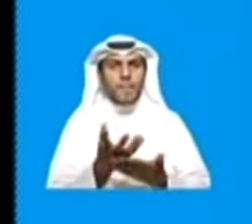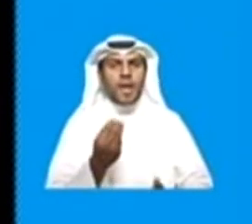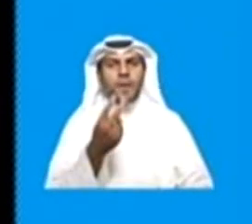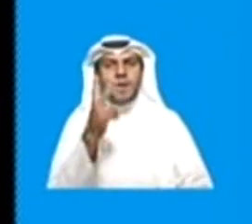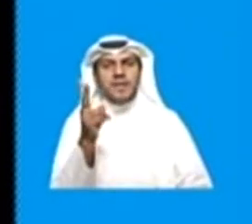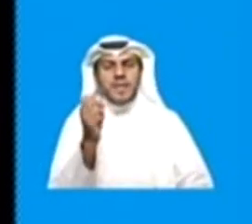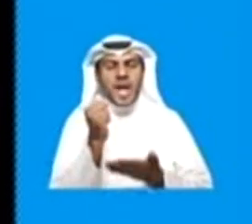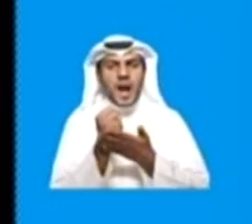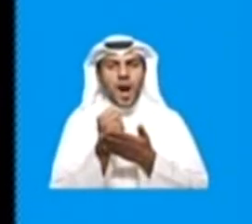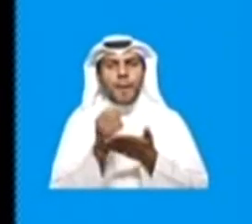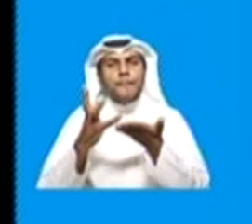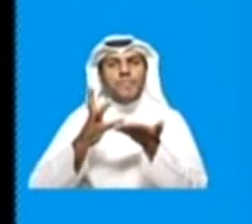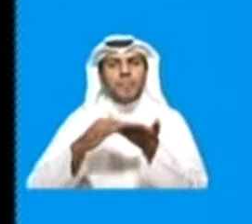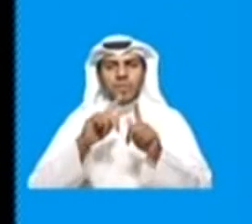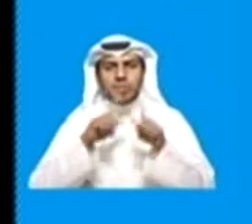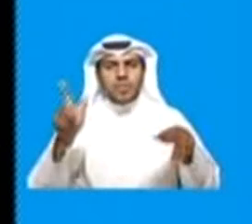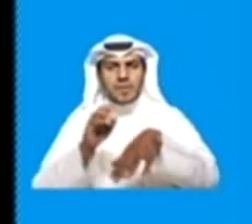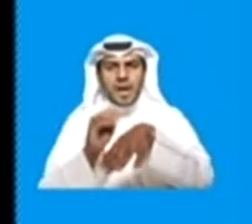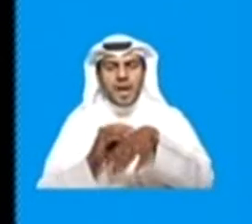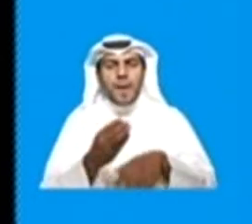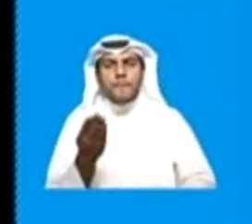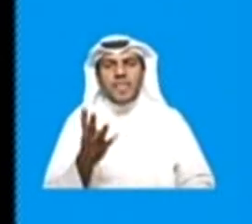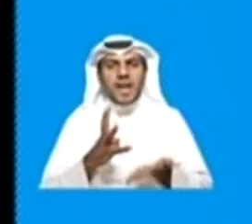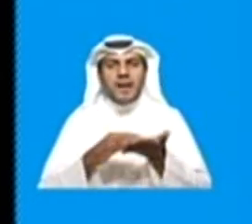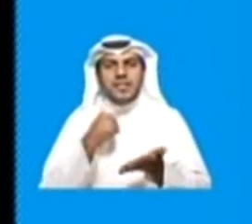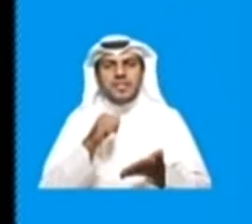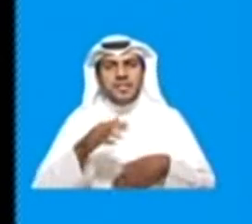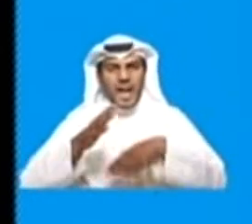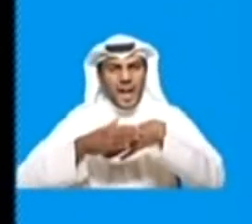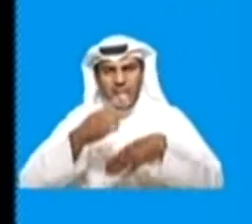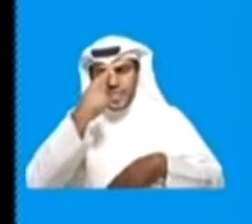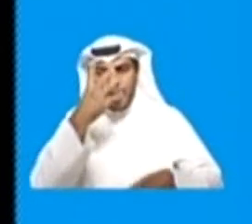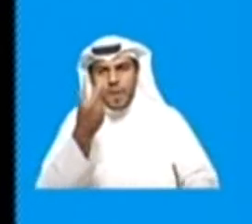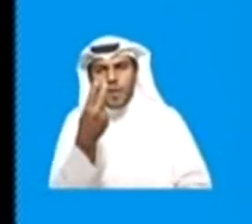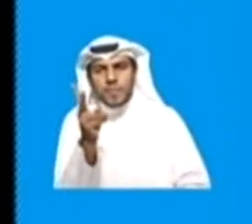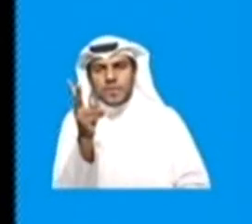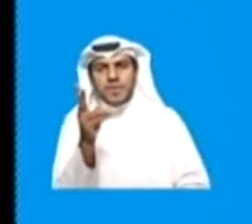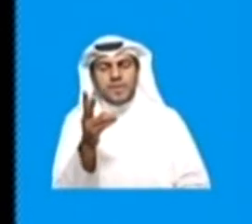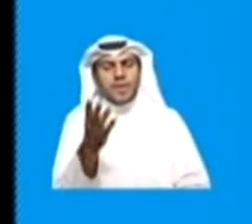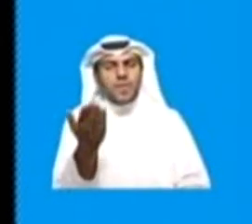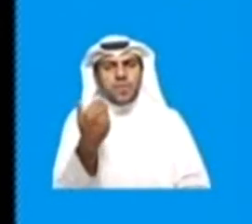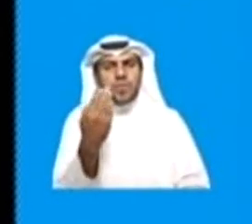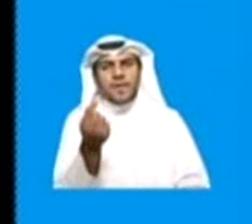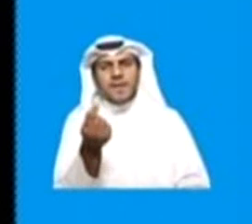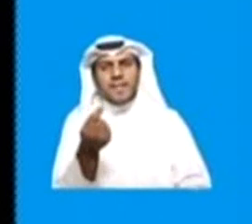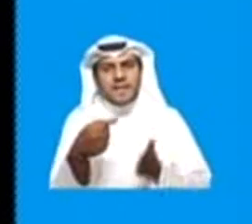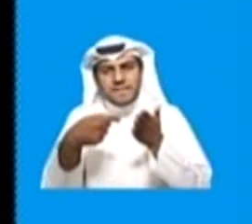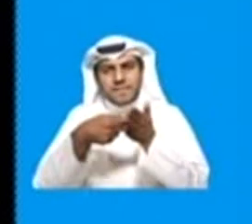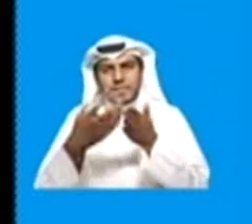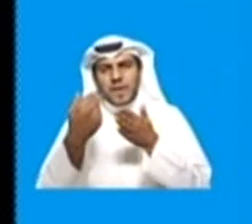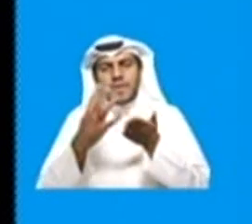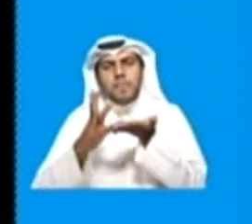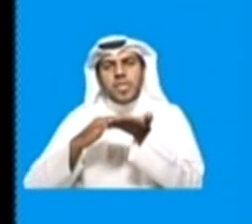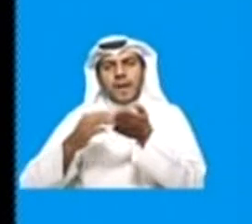عشرين منوهه ان البطاقه المدنيه للعماله المنزليه للماده عشرين لا تحتوي على شريحه الالكترونيه